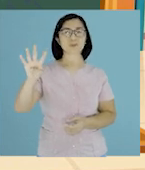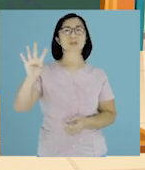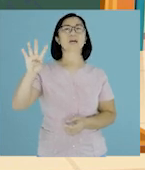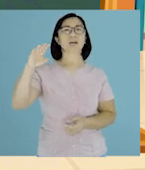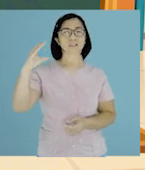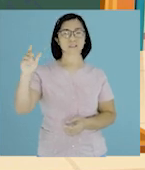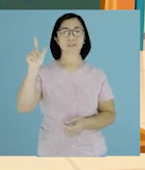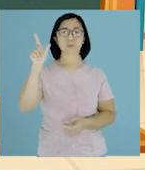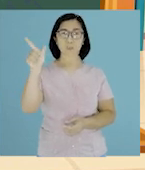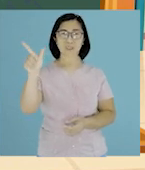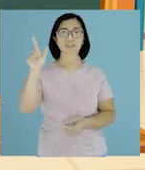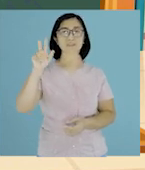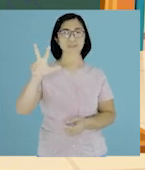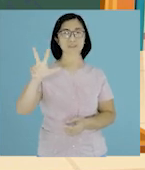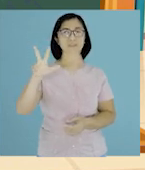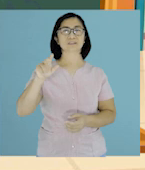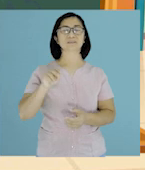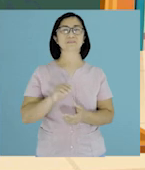423.